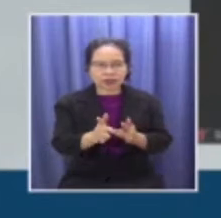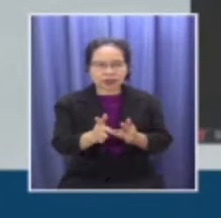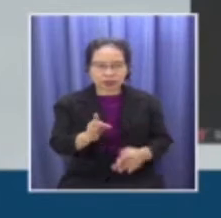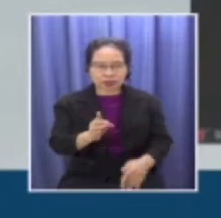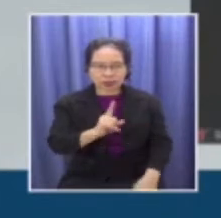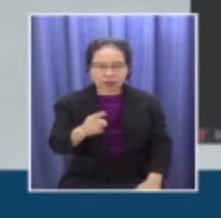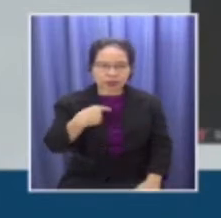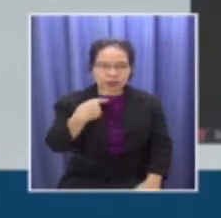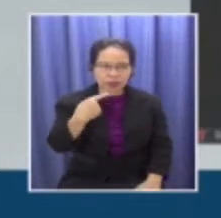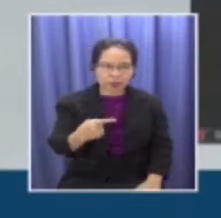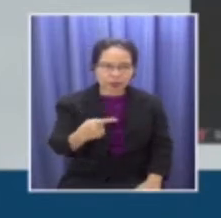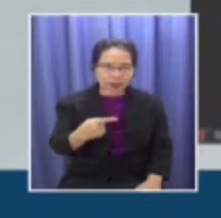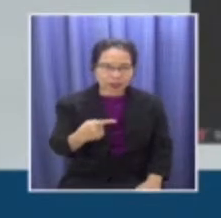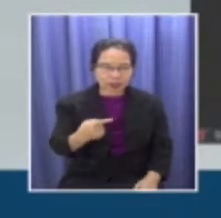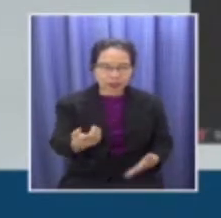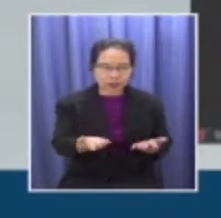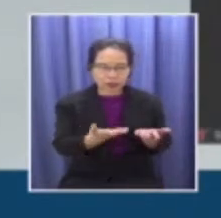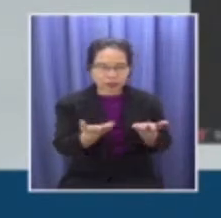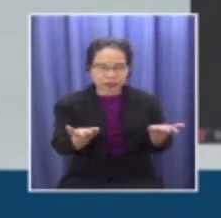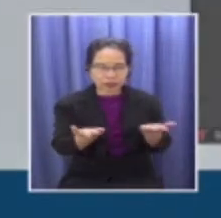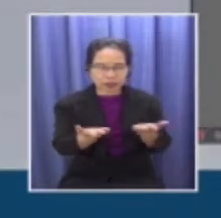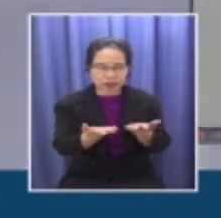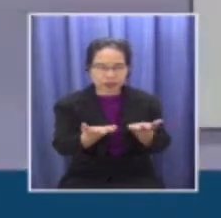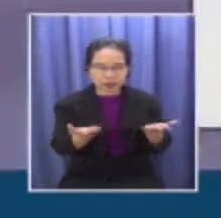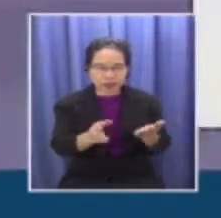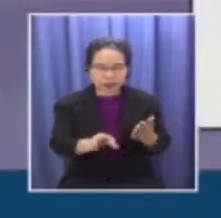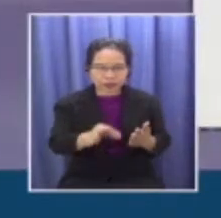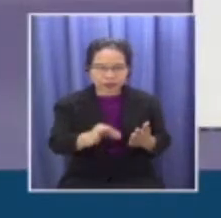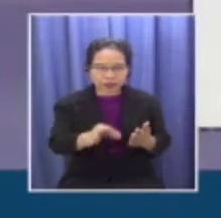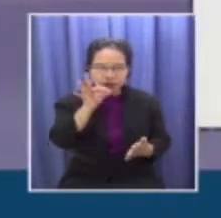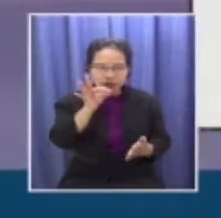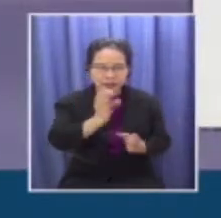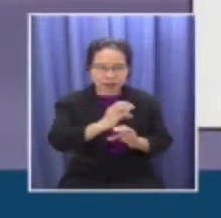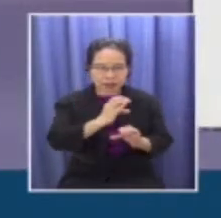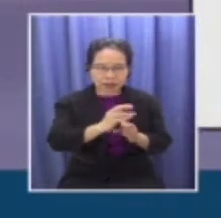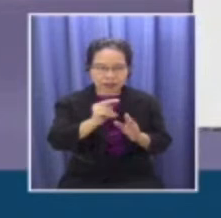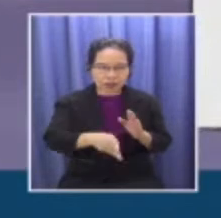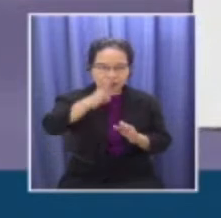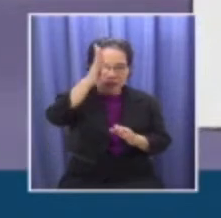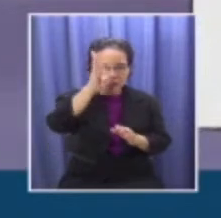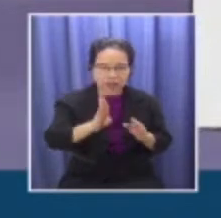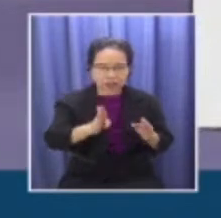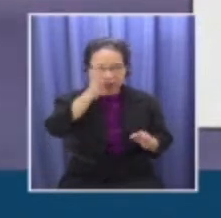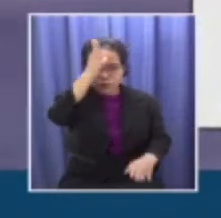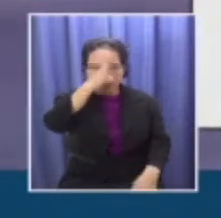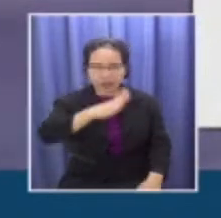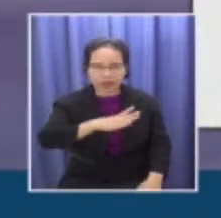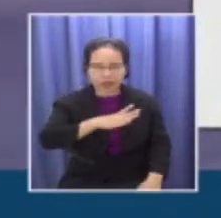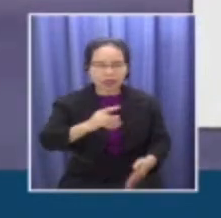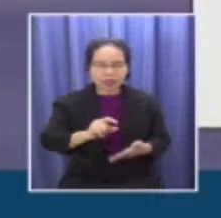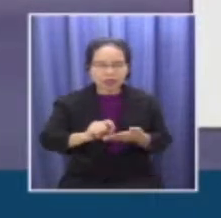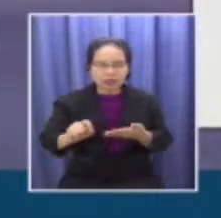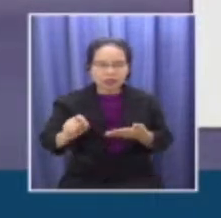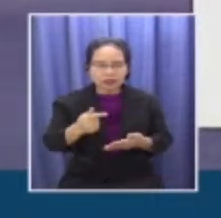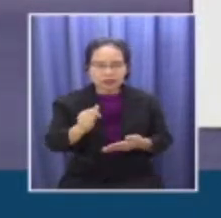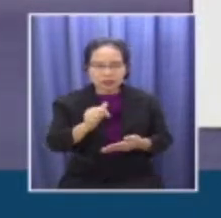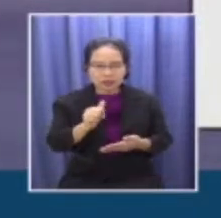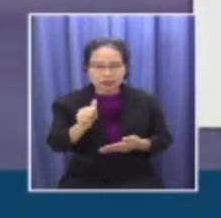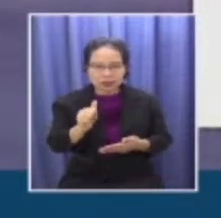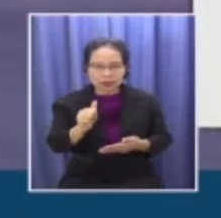sa woko ewiemu a sa de nipa timetena asase so no sa akwenya ni bi ni honom